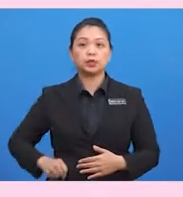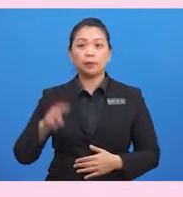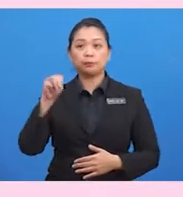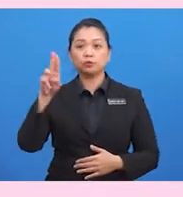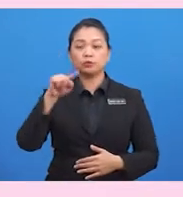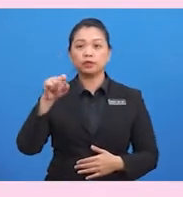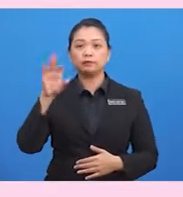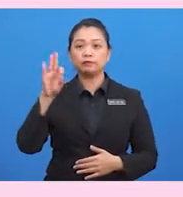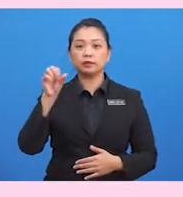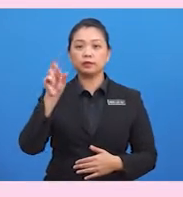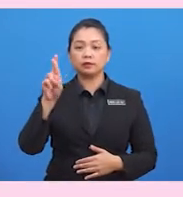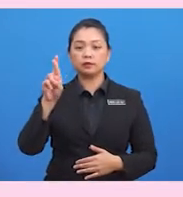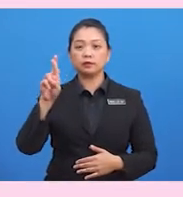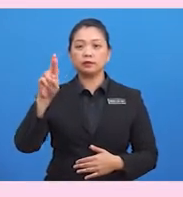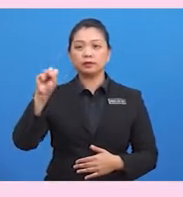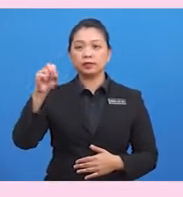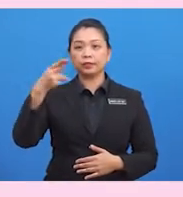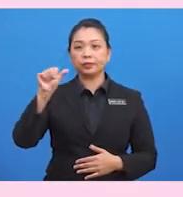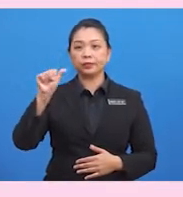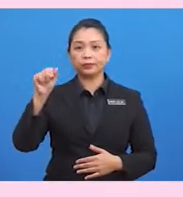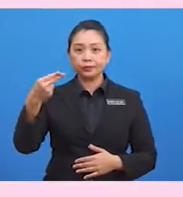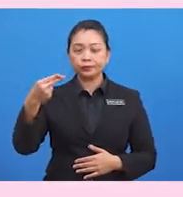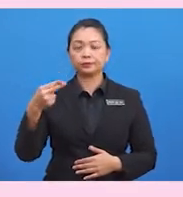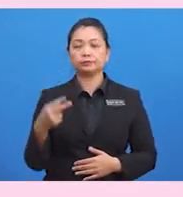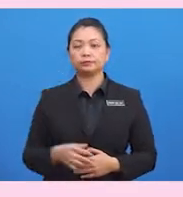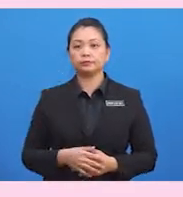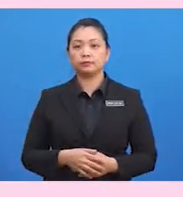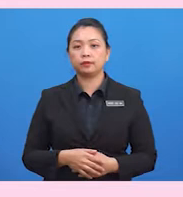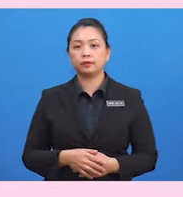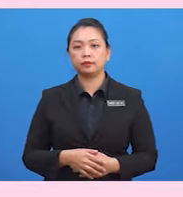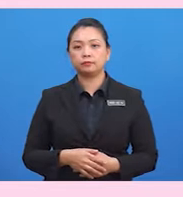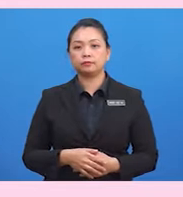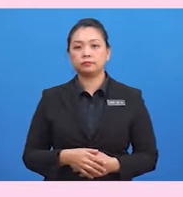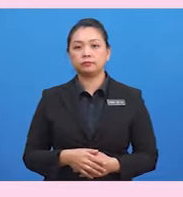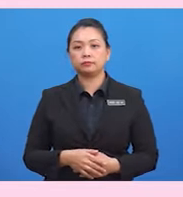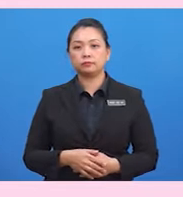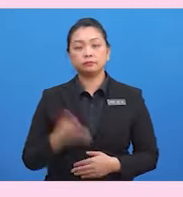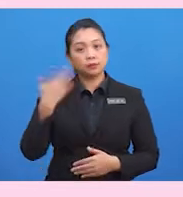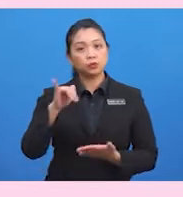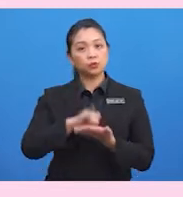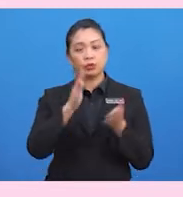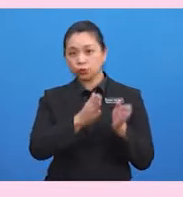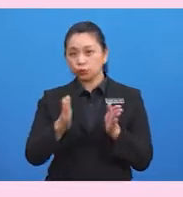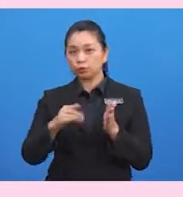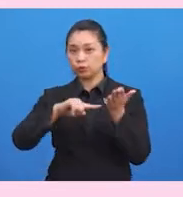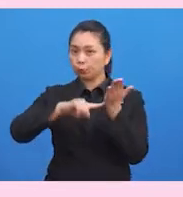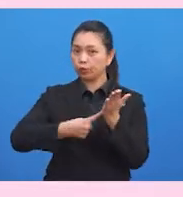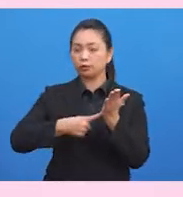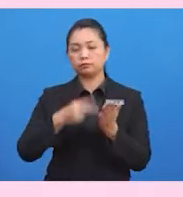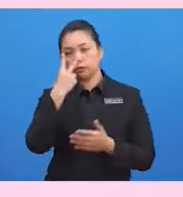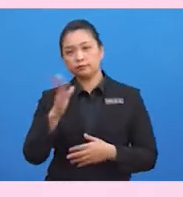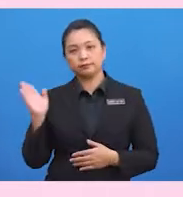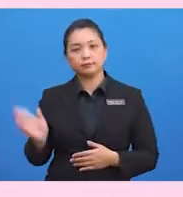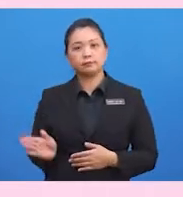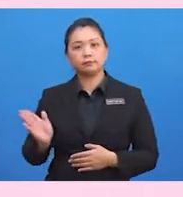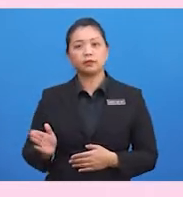Syah dan disusul semula ketika pemerintahan Sultan mahmudsyah hukum karena